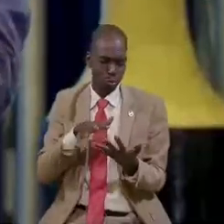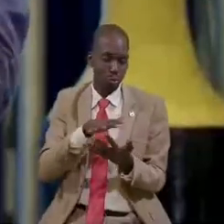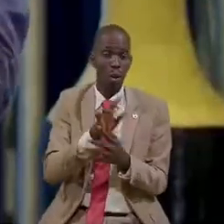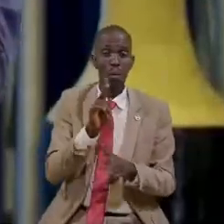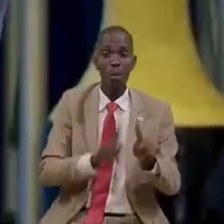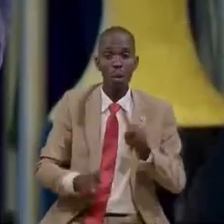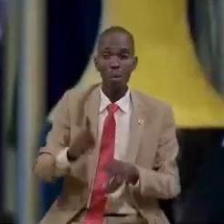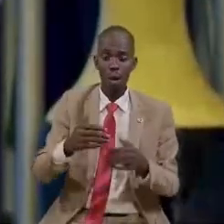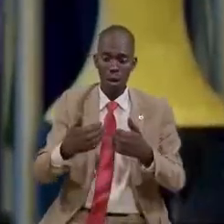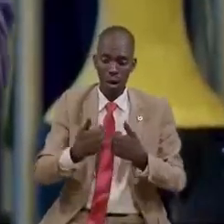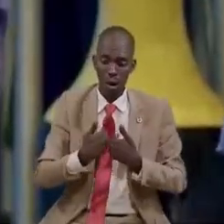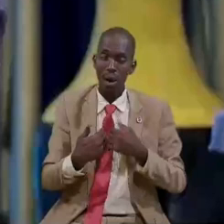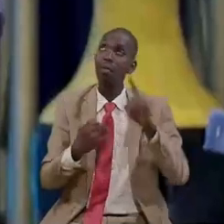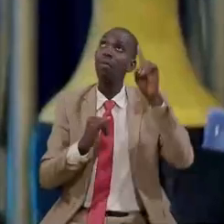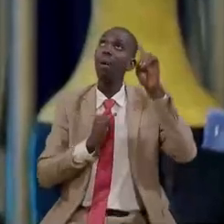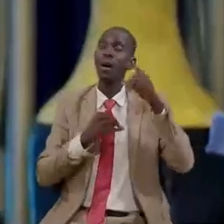formé